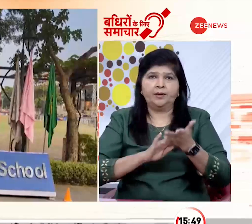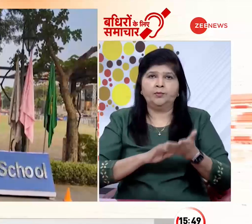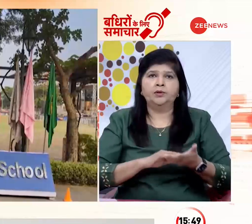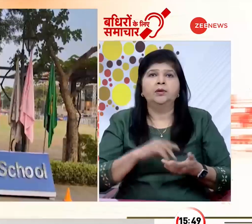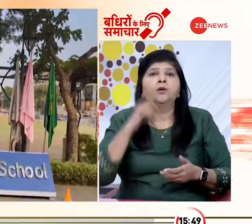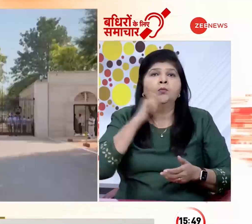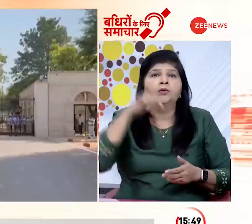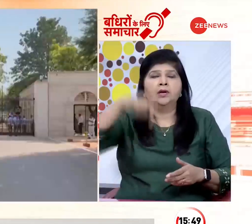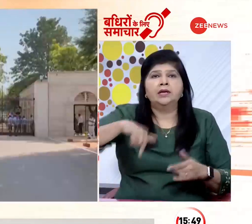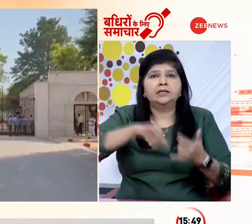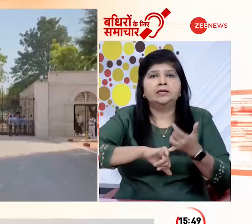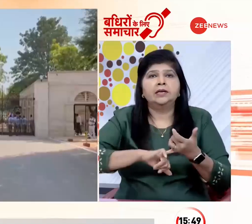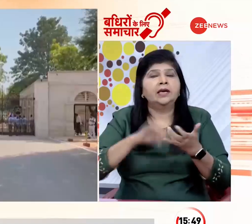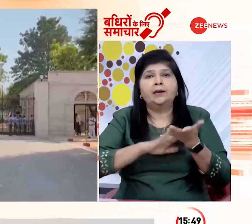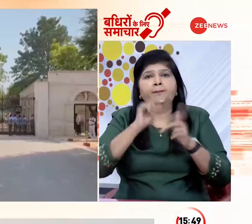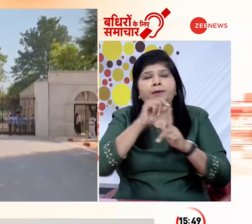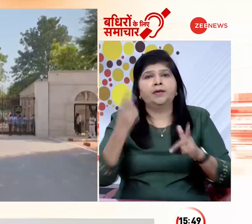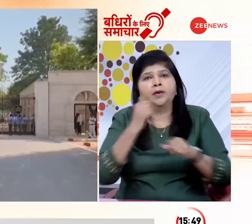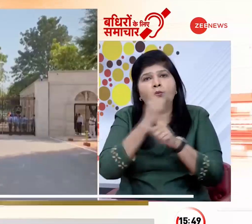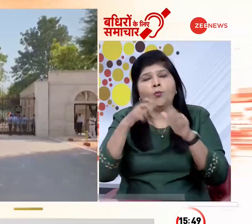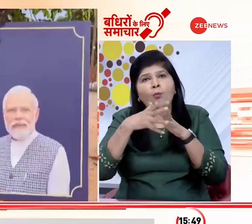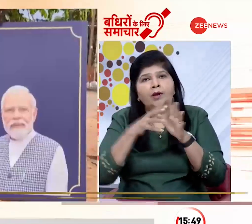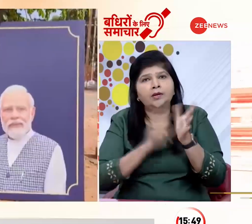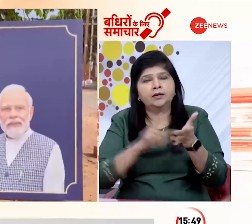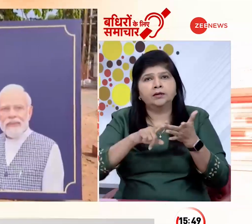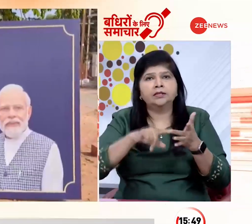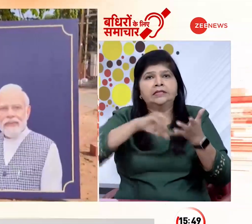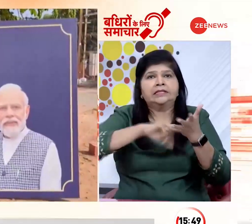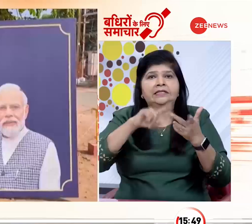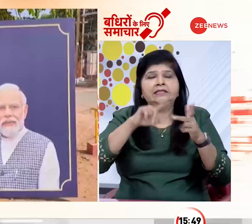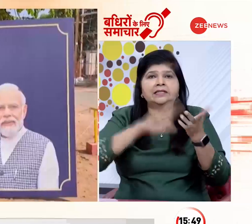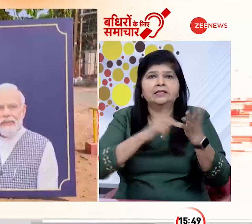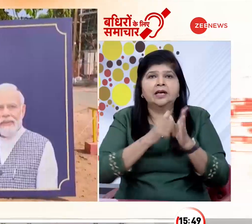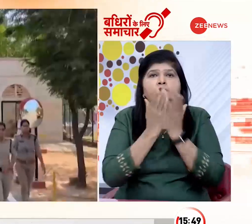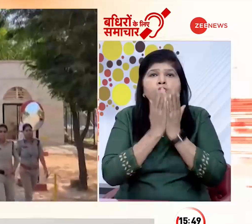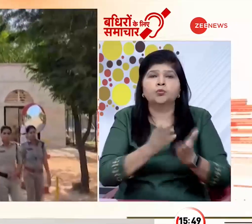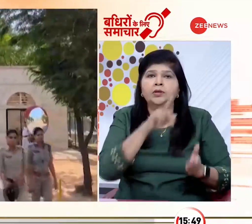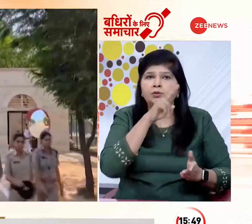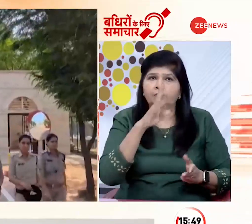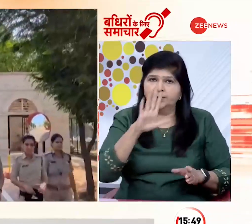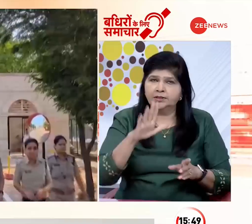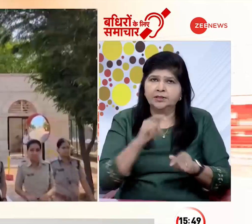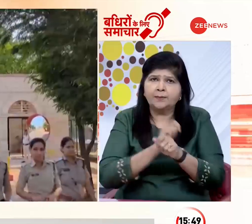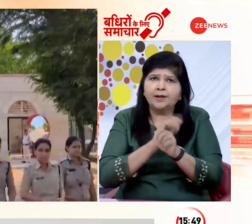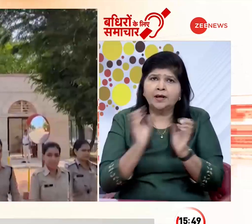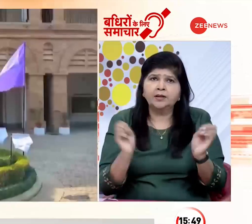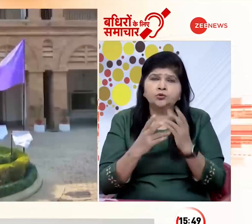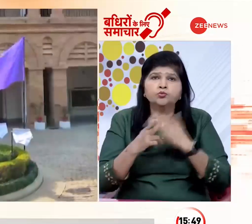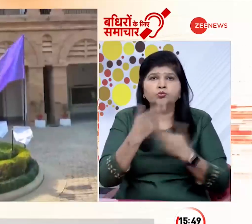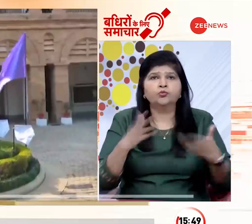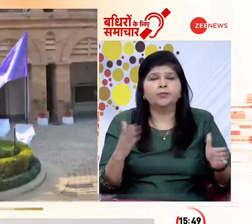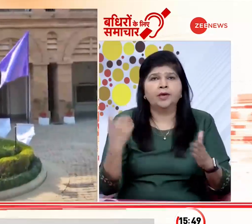प्रधानमंत्री मोदी आज एमपी के ग्वालियर में सिंधिया स्कूल के 125वें संस्थापक दिवस कार्यक्रम